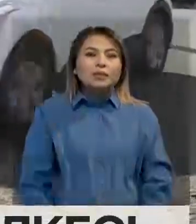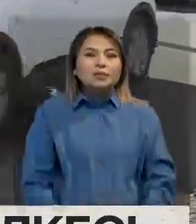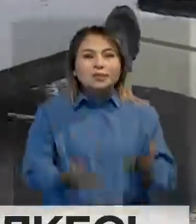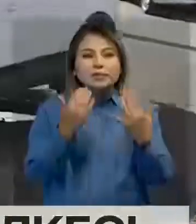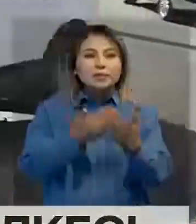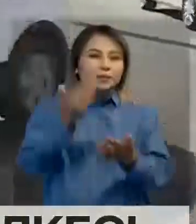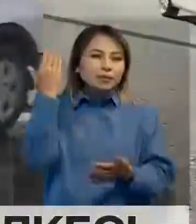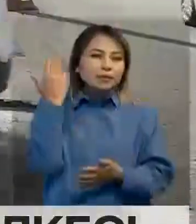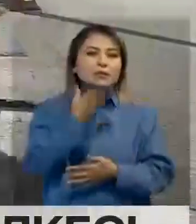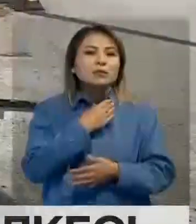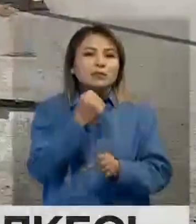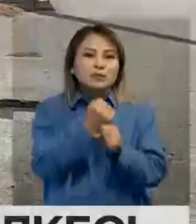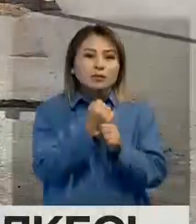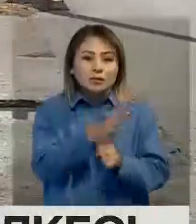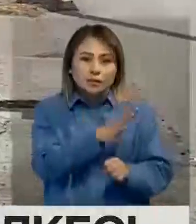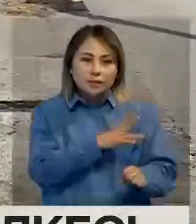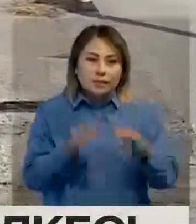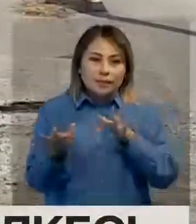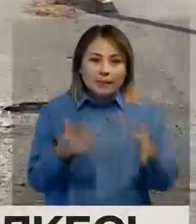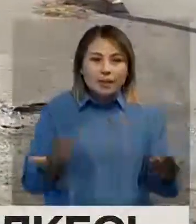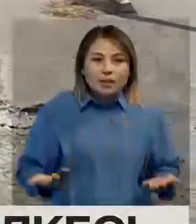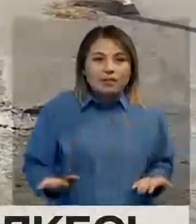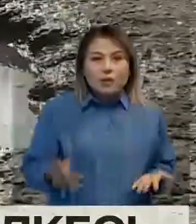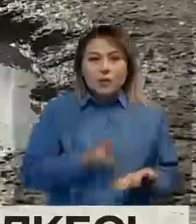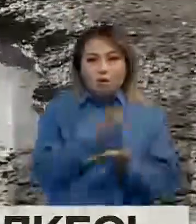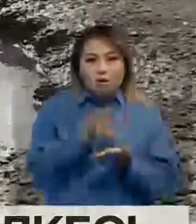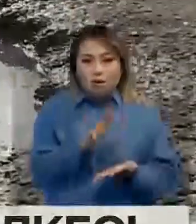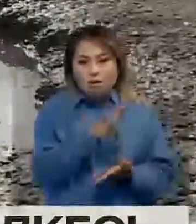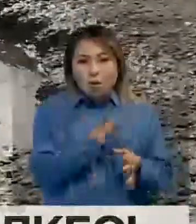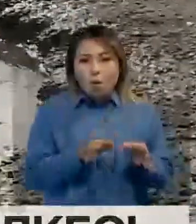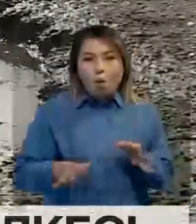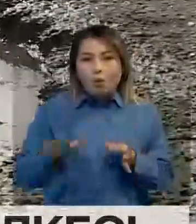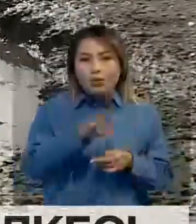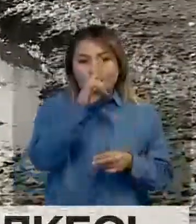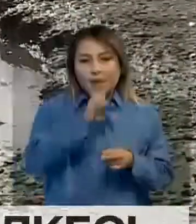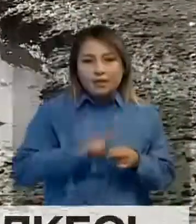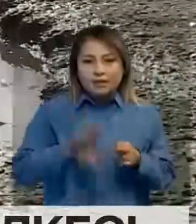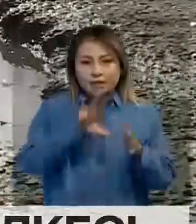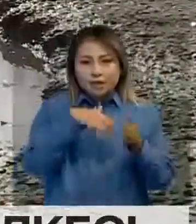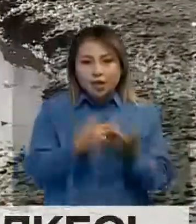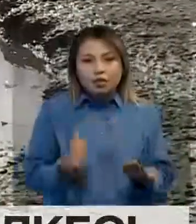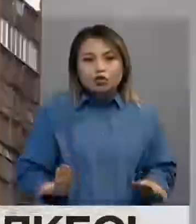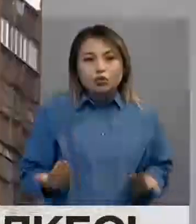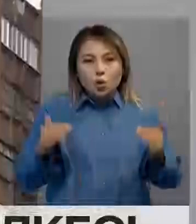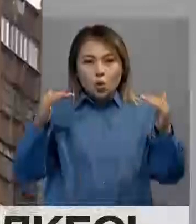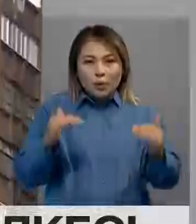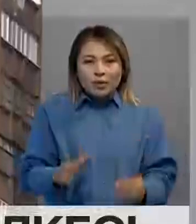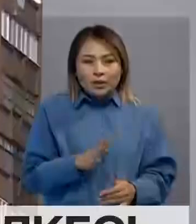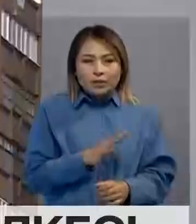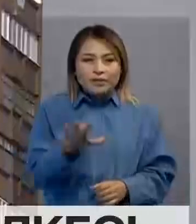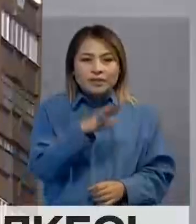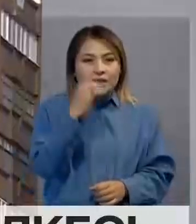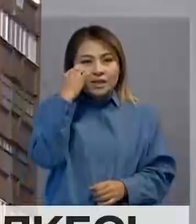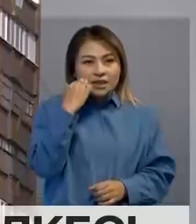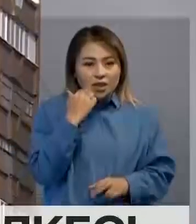Кезінде Семей өндірісі өркендеген, тірлігі қыз-қыз қайнаған қала еді. Алайда облыс мәртебесінен айырылғалы тұрмысы төмендеді. Инфрақұрылым әбден